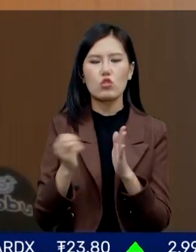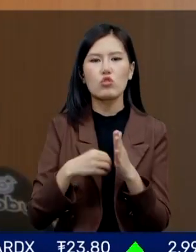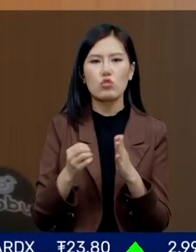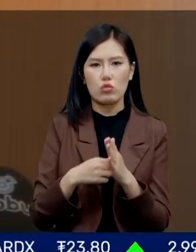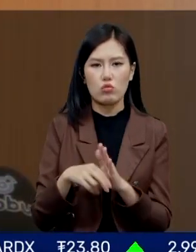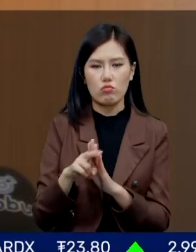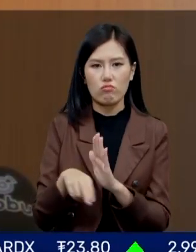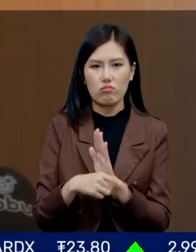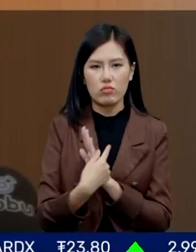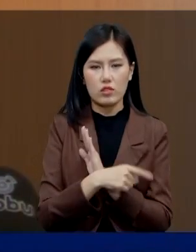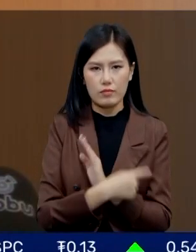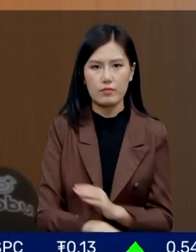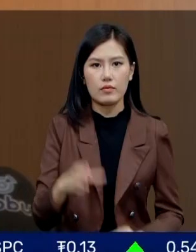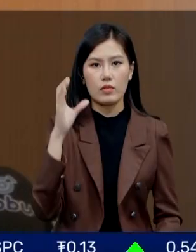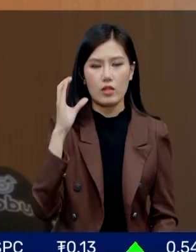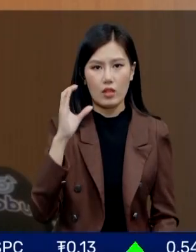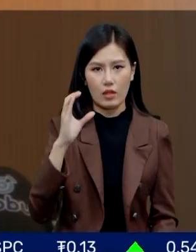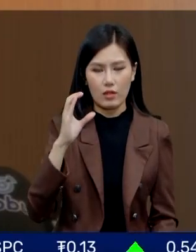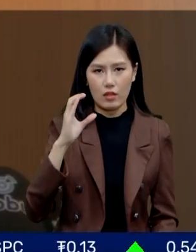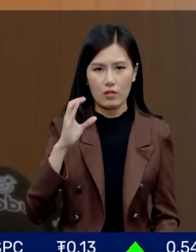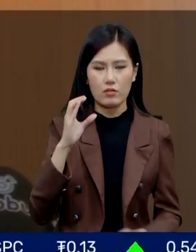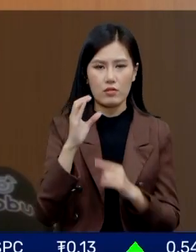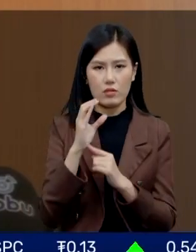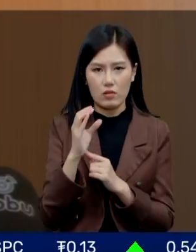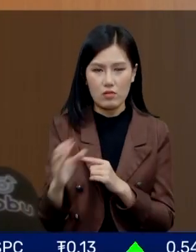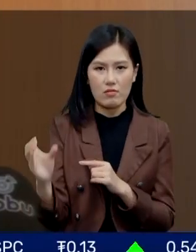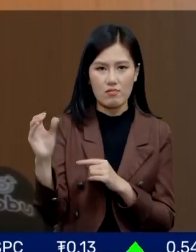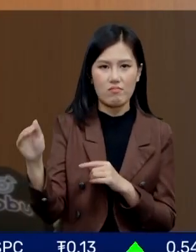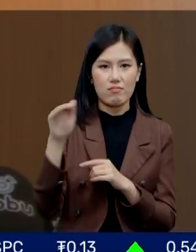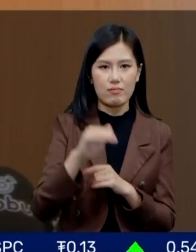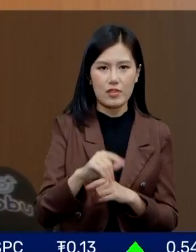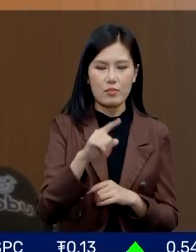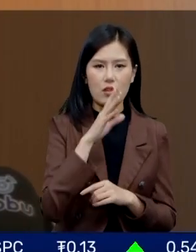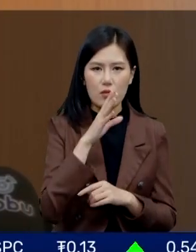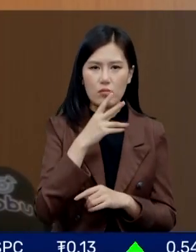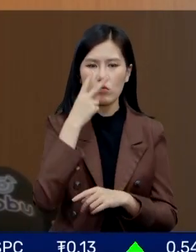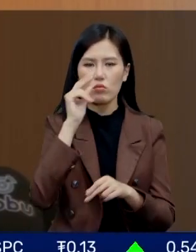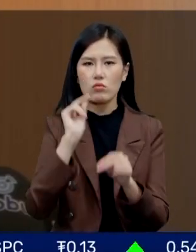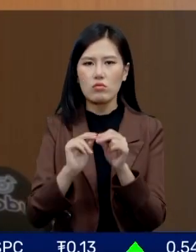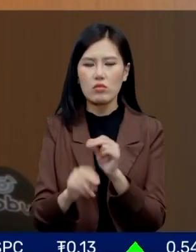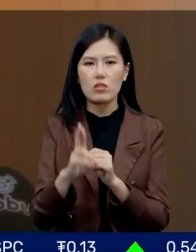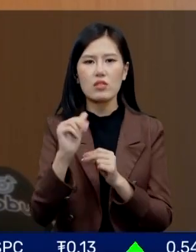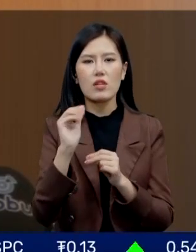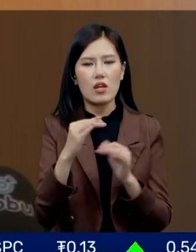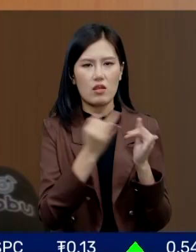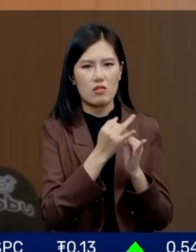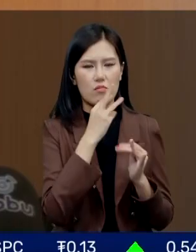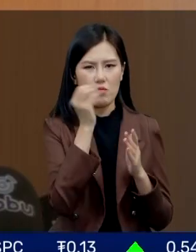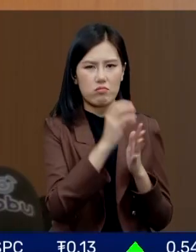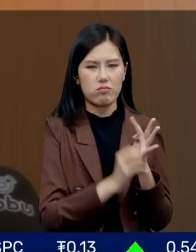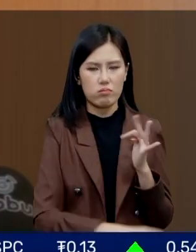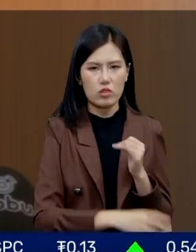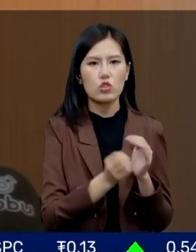За, нийтийн тээврийн өөрчлөлгөөний автобус хөдөлгөөний бүртгэл мэдээллийн хяналтын нэгдсэн систем байхаар мөн орсон байгаа. За,